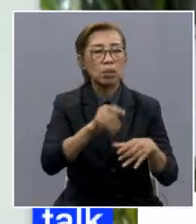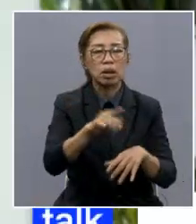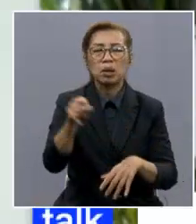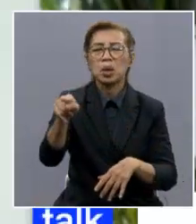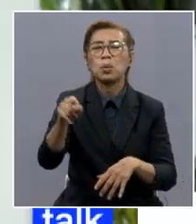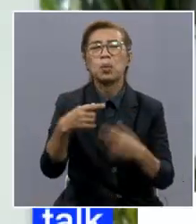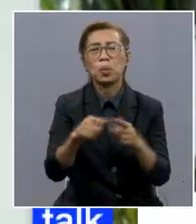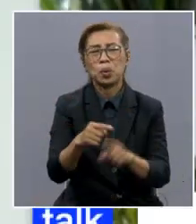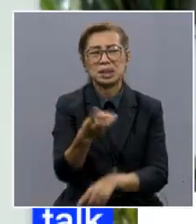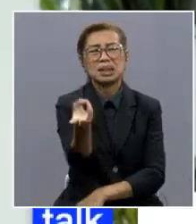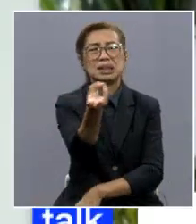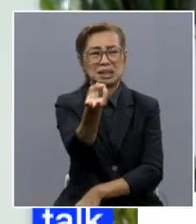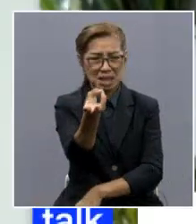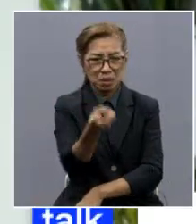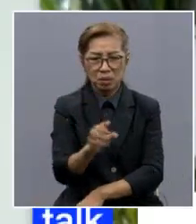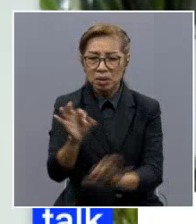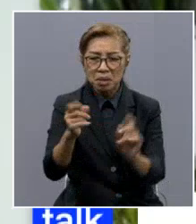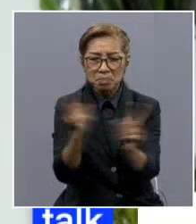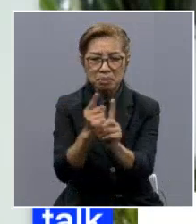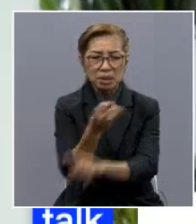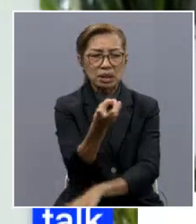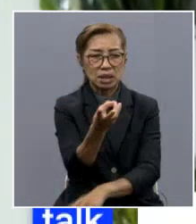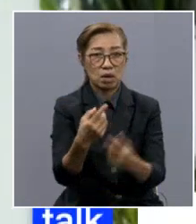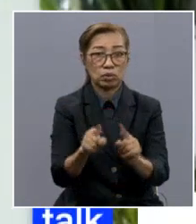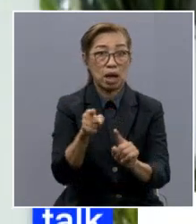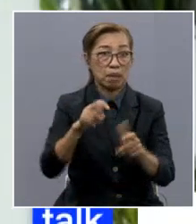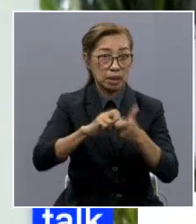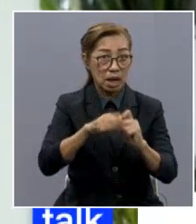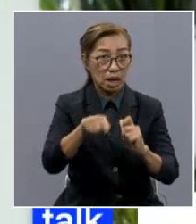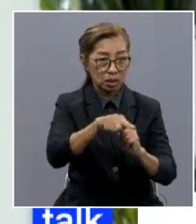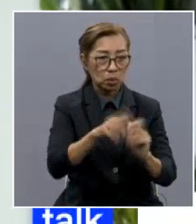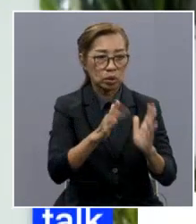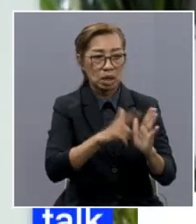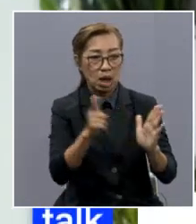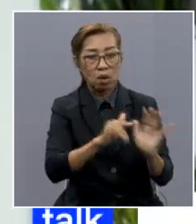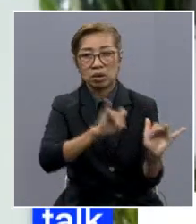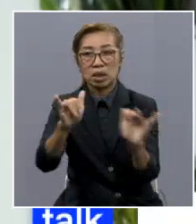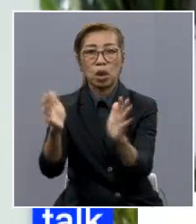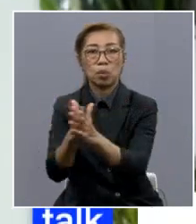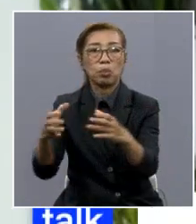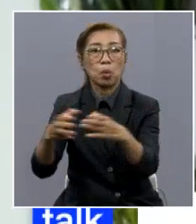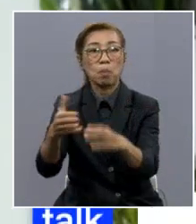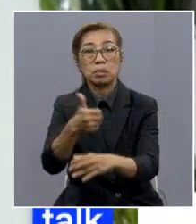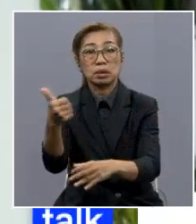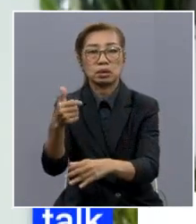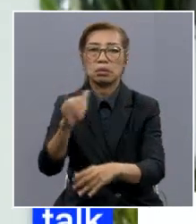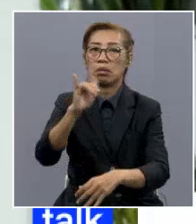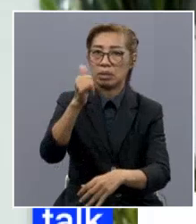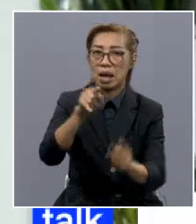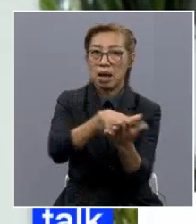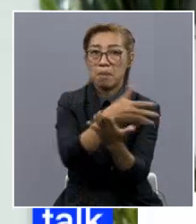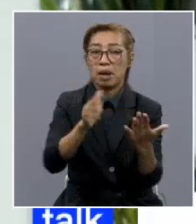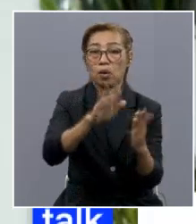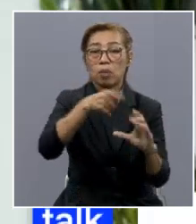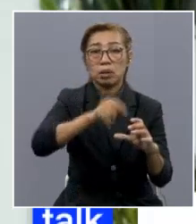ตไม่กี่คนแต่ปัญหาเหล่านี้เนี่ยกรณีที่คนย้ายไปอยู่พรรคอื่นก็อาจจะทำให้แผนแลนสไลด์ของพรรคเพื่อไทยสะดุดไ